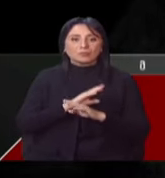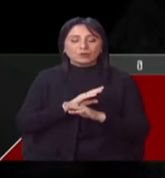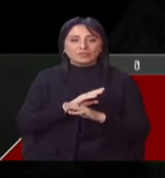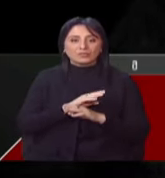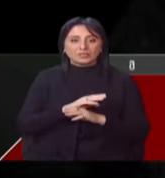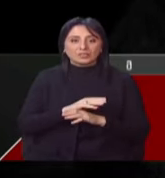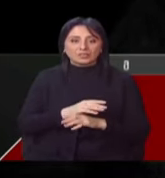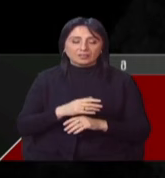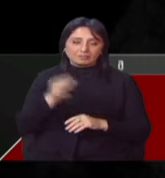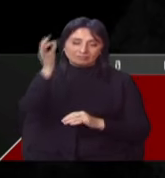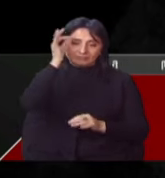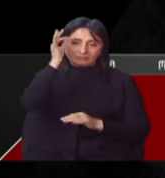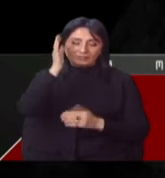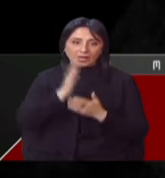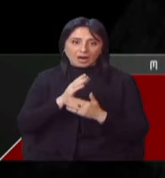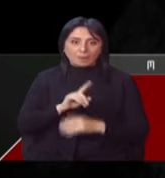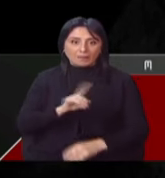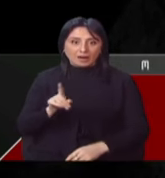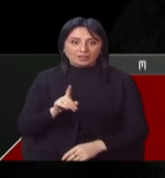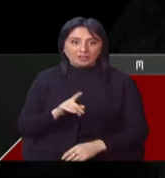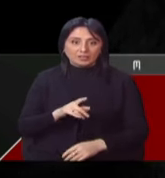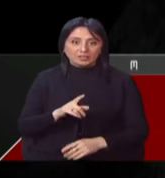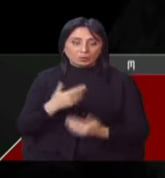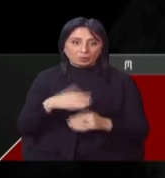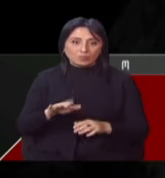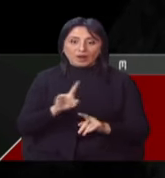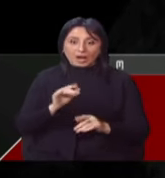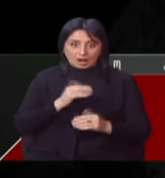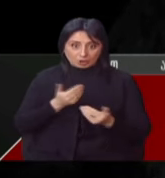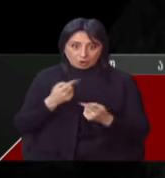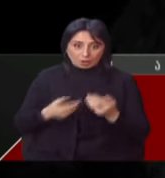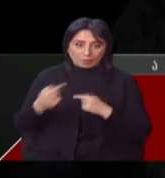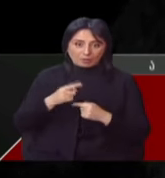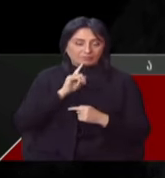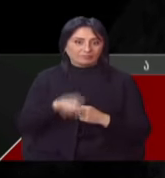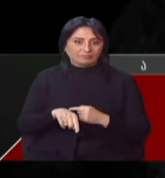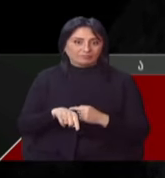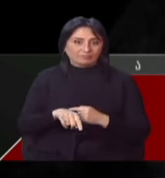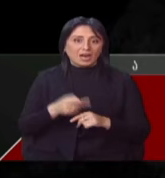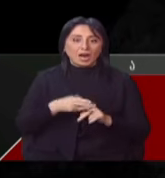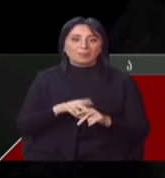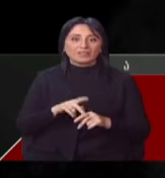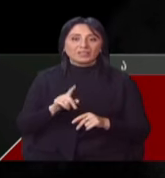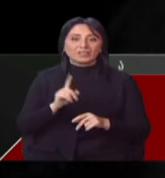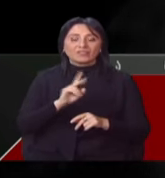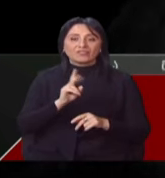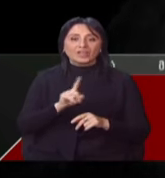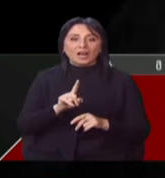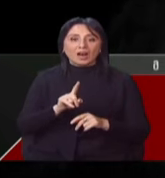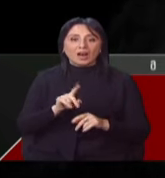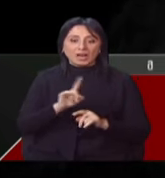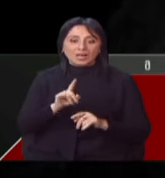რა, ნოსტალგია გაქვს, მაგრამ ვერ გააცოცხლე. ამიტომ ის